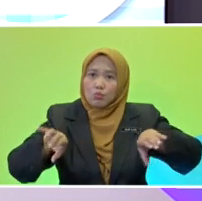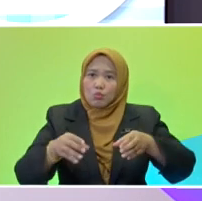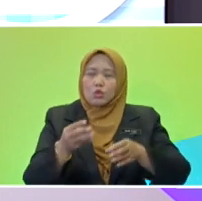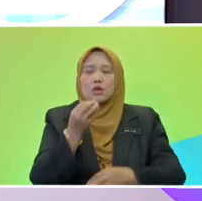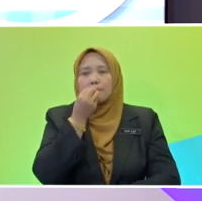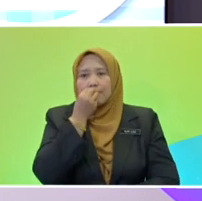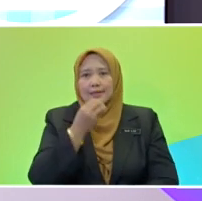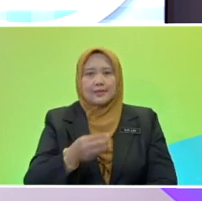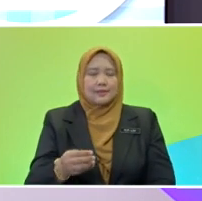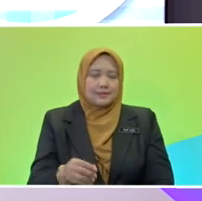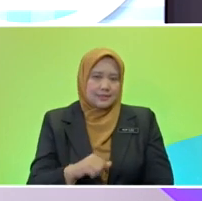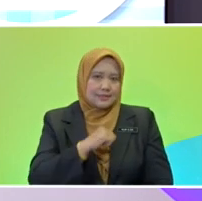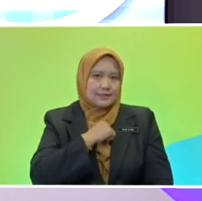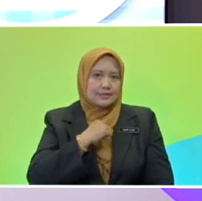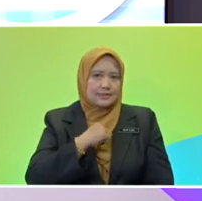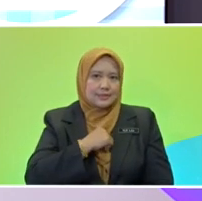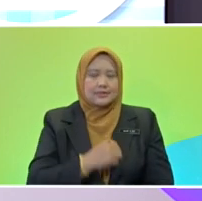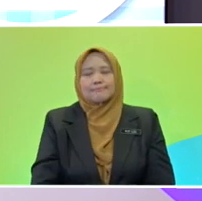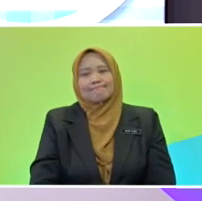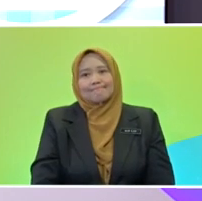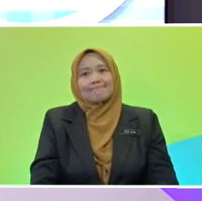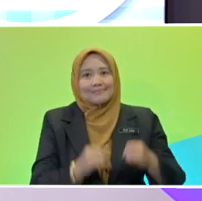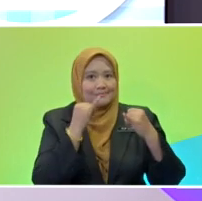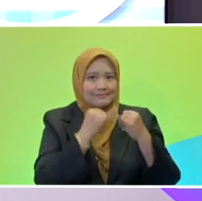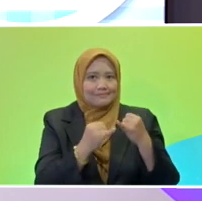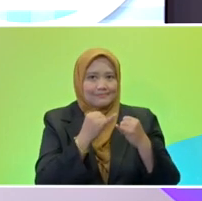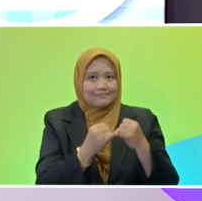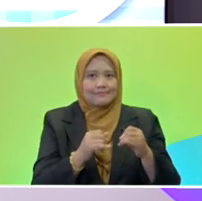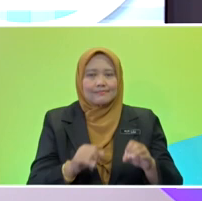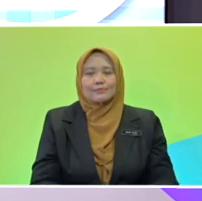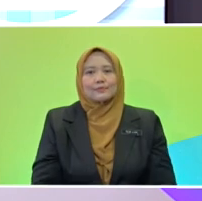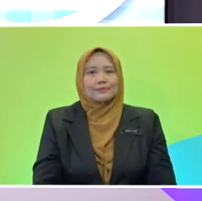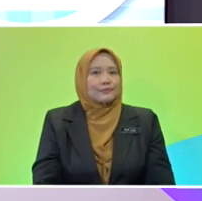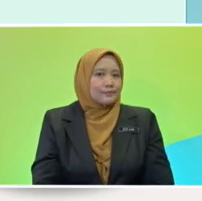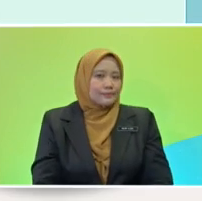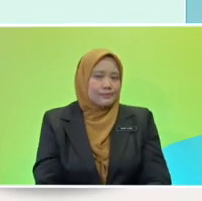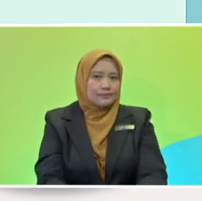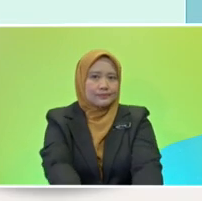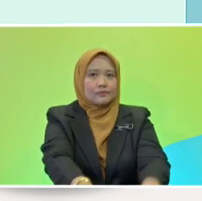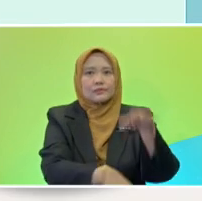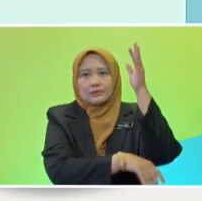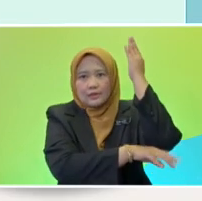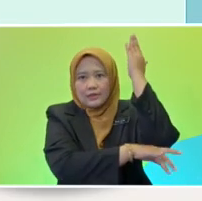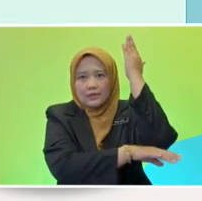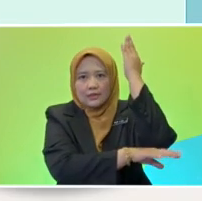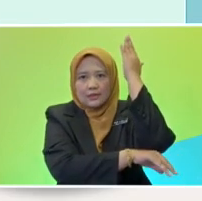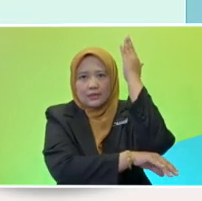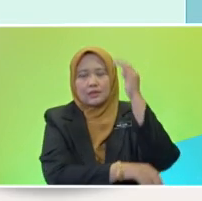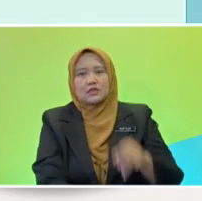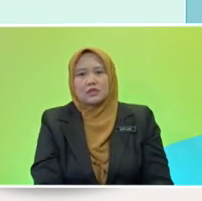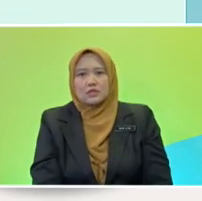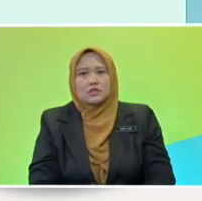sendiri dan yang terakhir kita pergi ke pada akar-akar ini sangat sangat penting